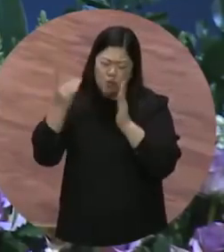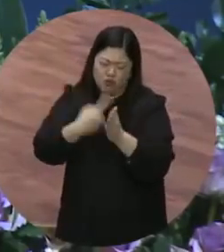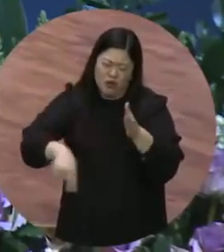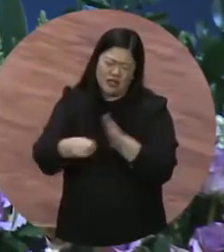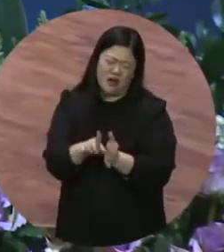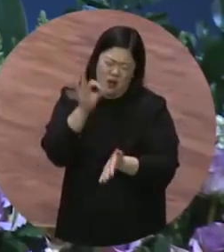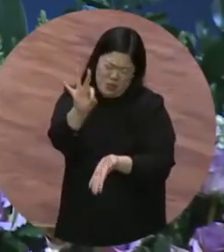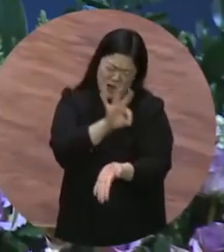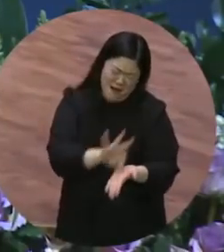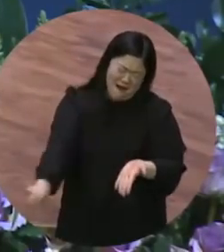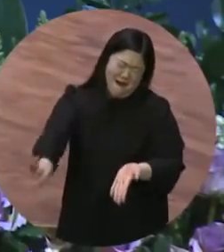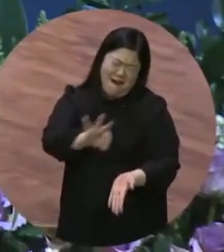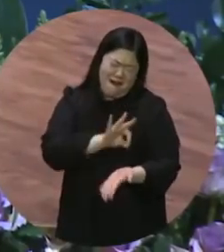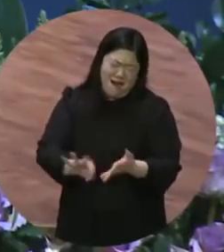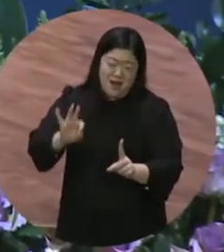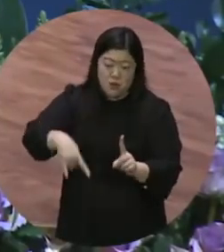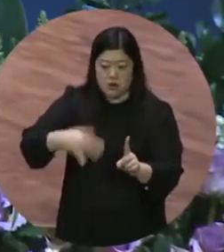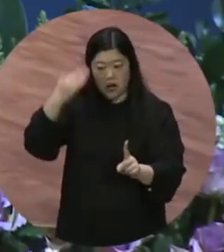대한민국입니다.